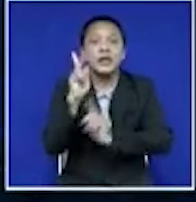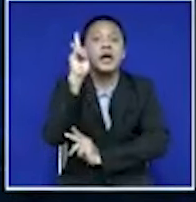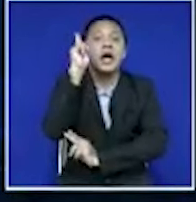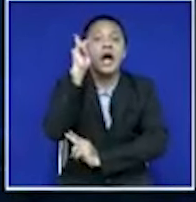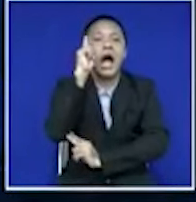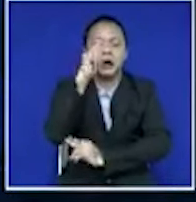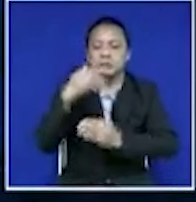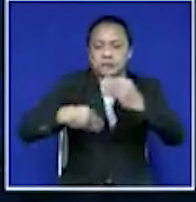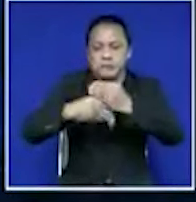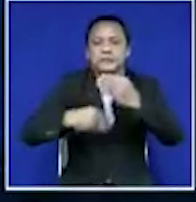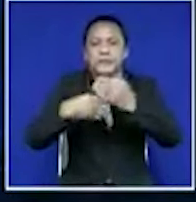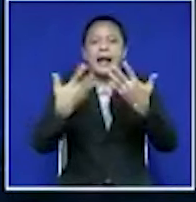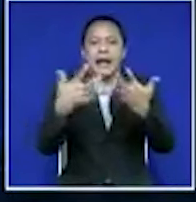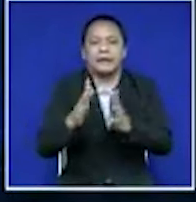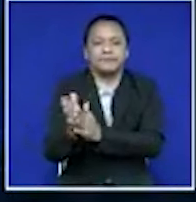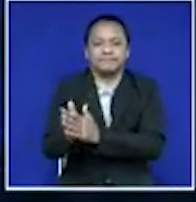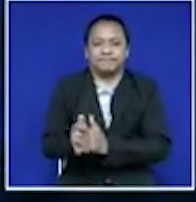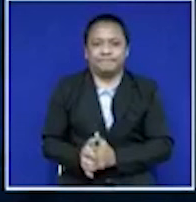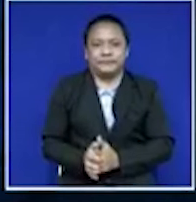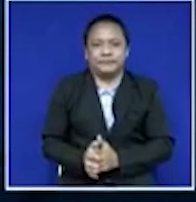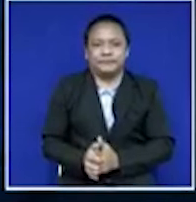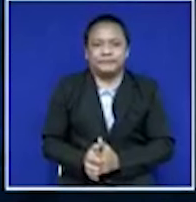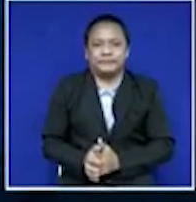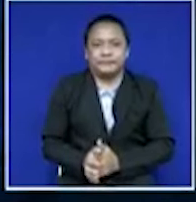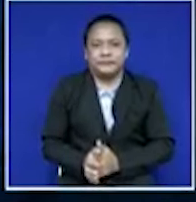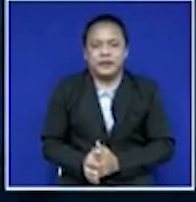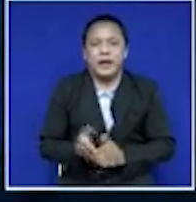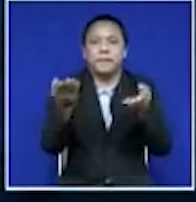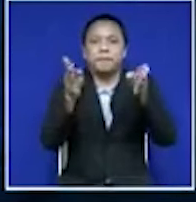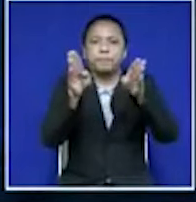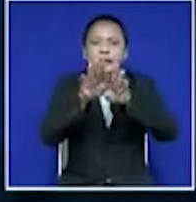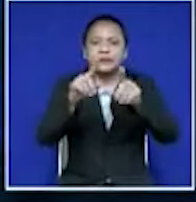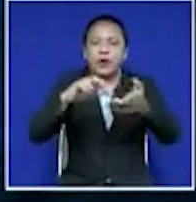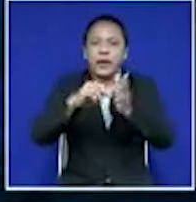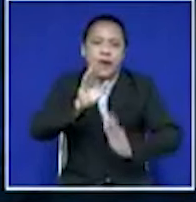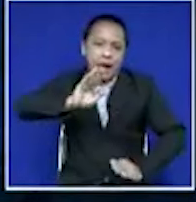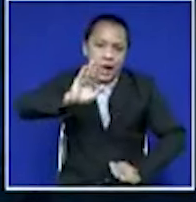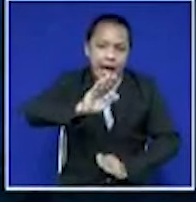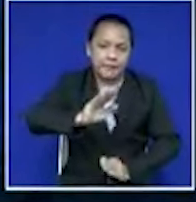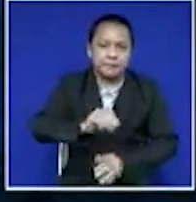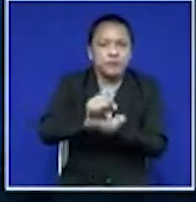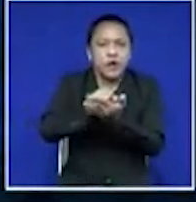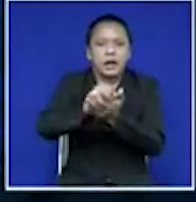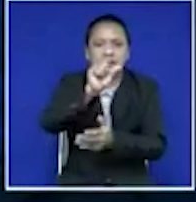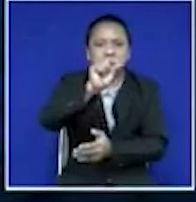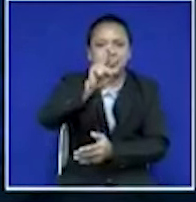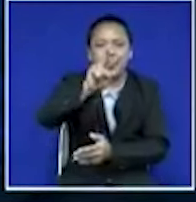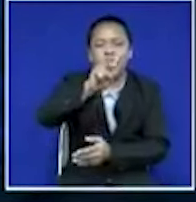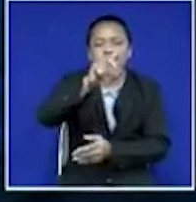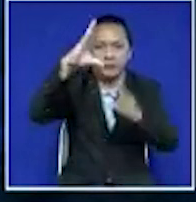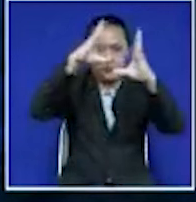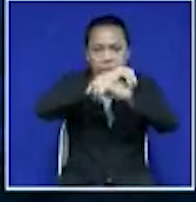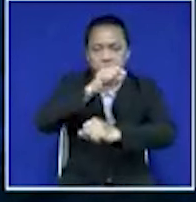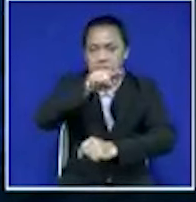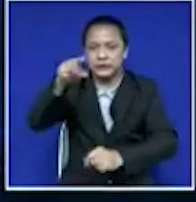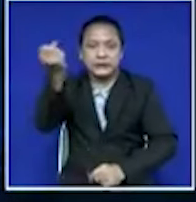วได้ขยายความตรงนี้ออกไปบ้างแล้วนะครับแล้วก็เคอร์ฟิวก็คือห้ามในการบริการตั้งแต่22นาฬิกาถึงตี